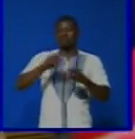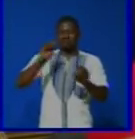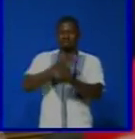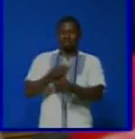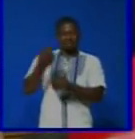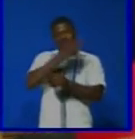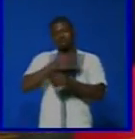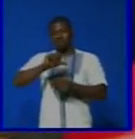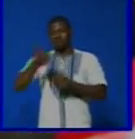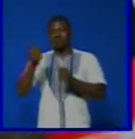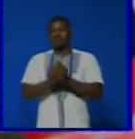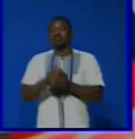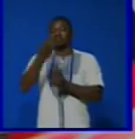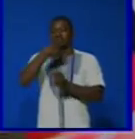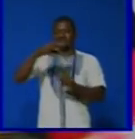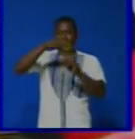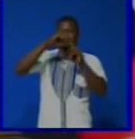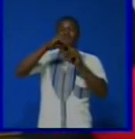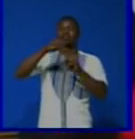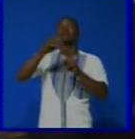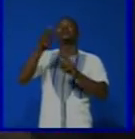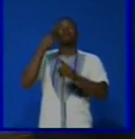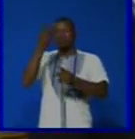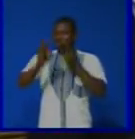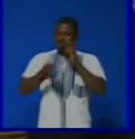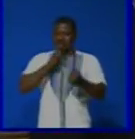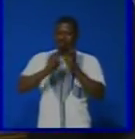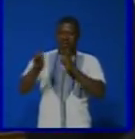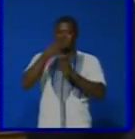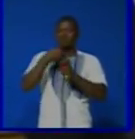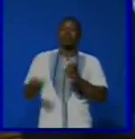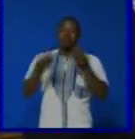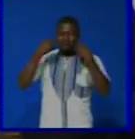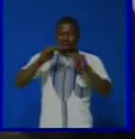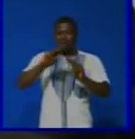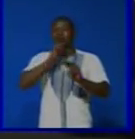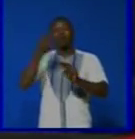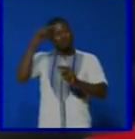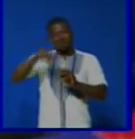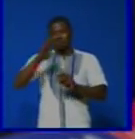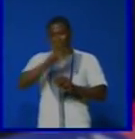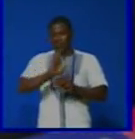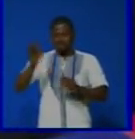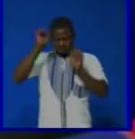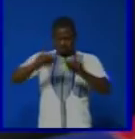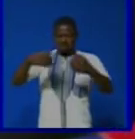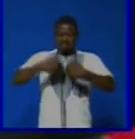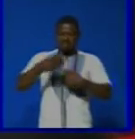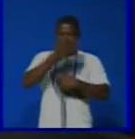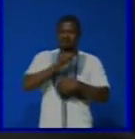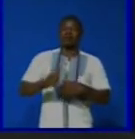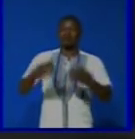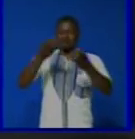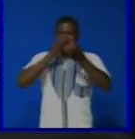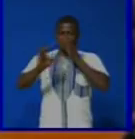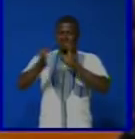spécifiques liées à l'enclavement de notre pays pour que les Burkinabés puissent avoir accès aux communications électroniques